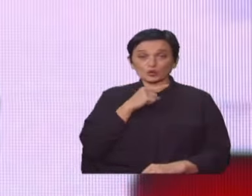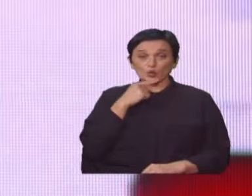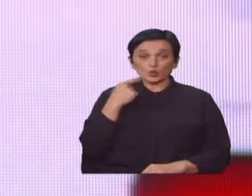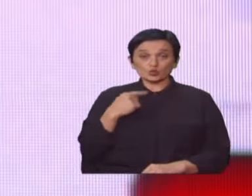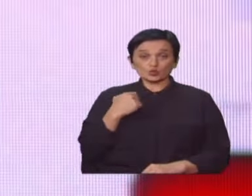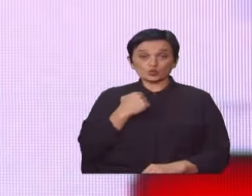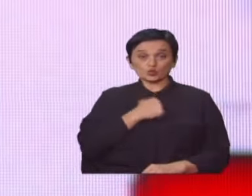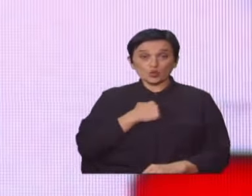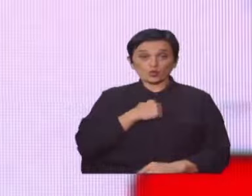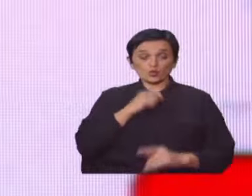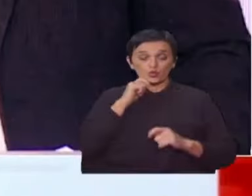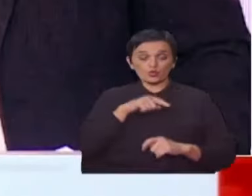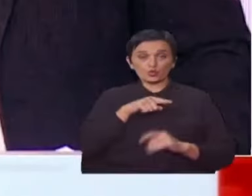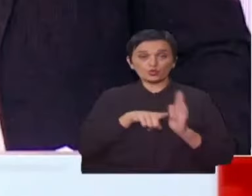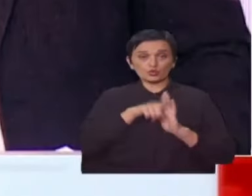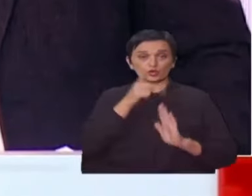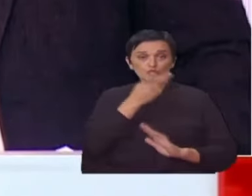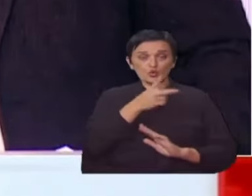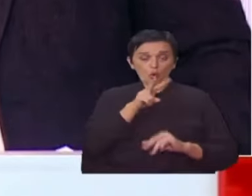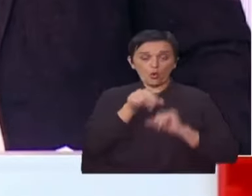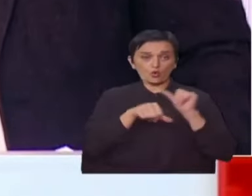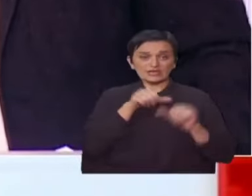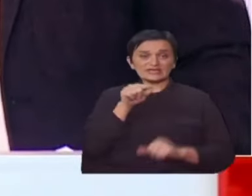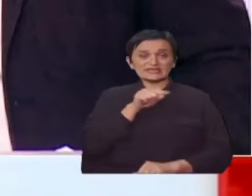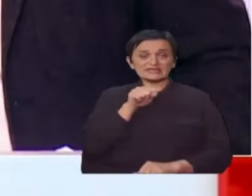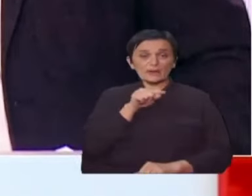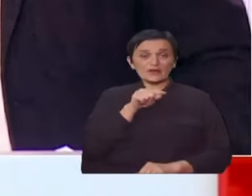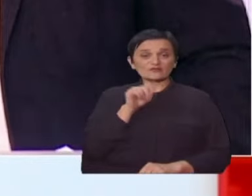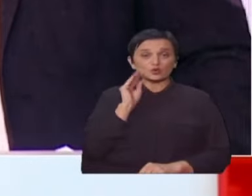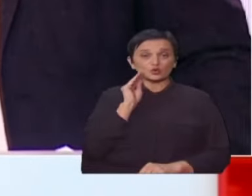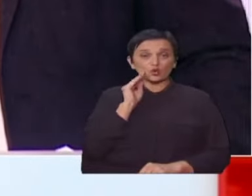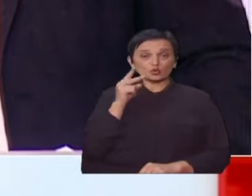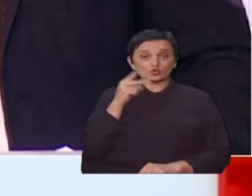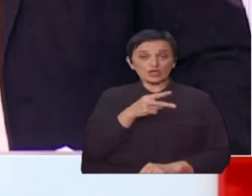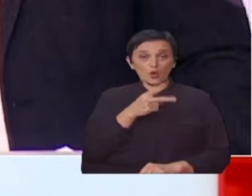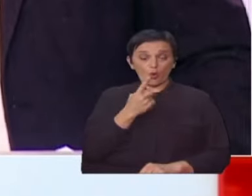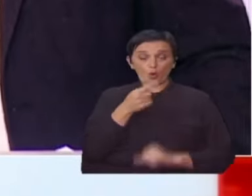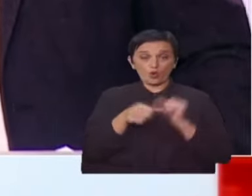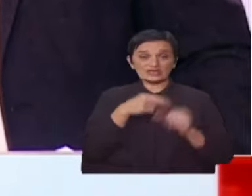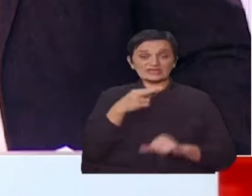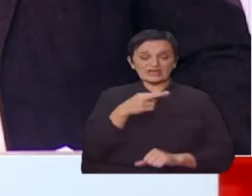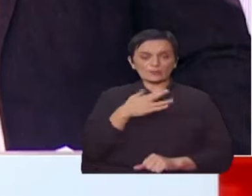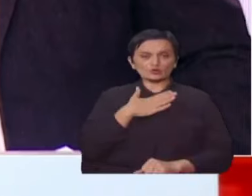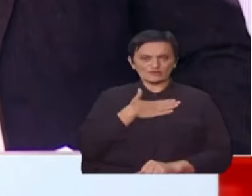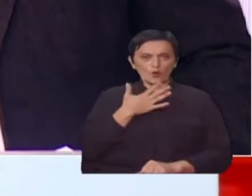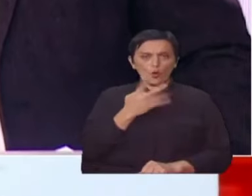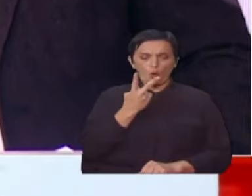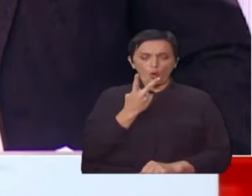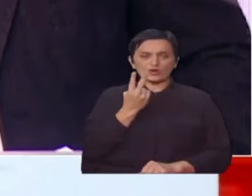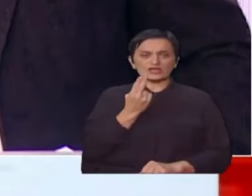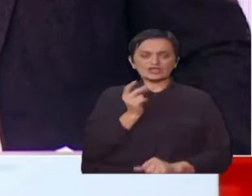რუსული აგრესია უკრაინაში დაიწყო 2022 წლის თებერვალში, მაშინ როდესაც 2021 წლის დეკემბერი ჩვენ უკვე